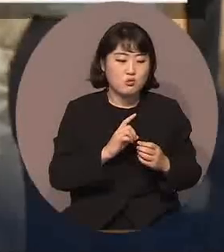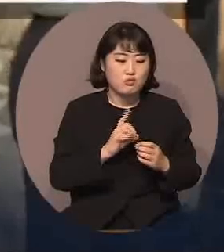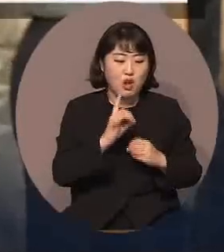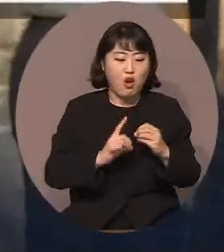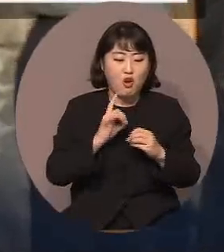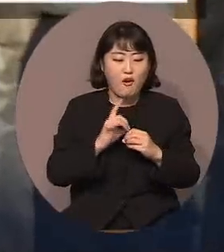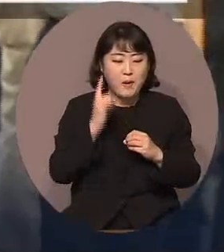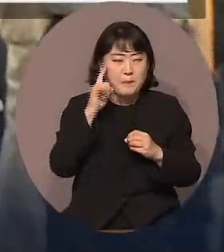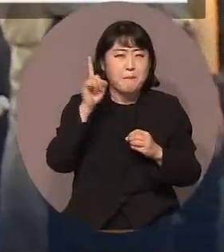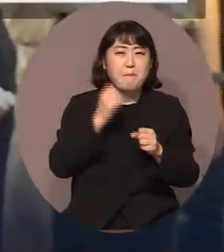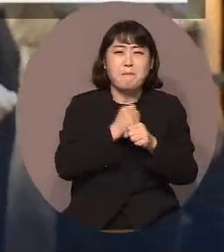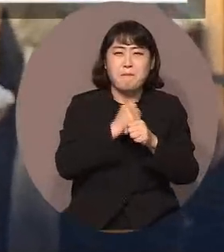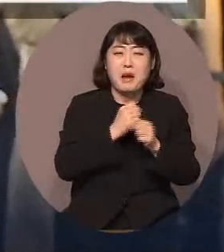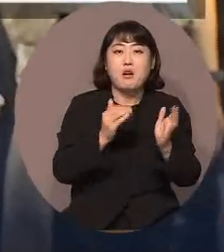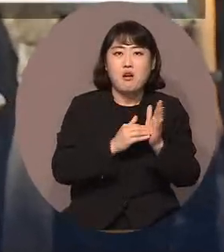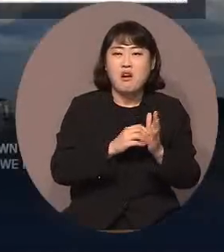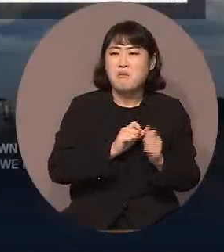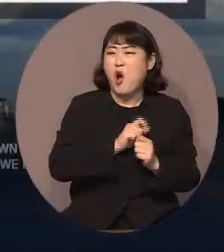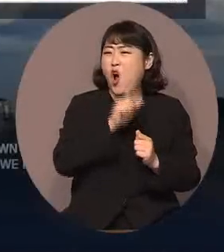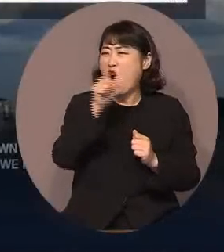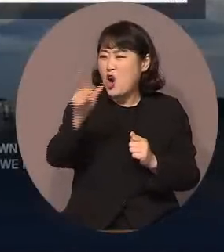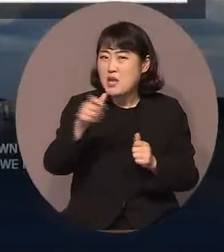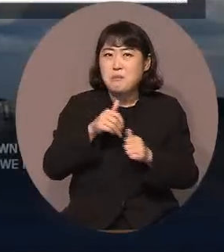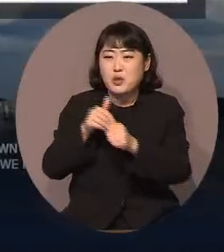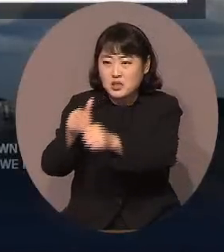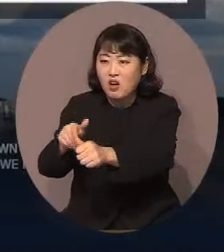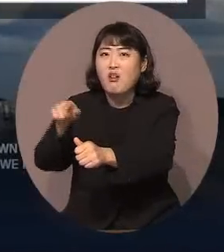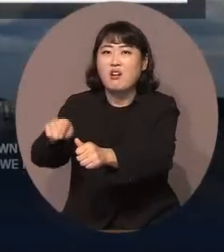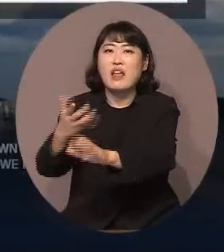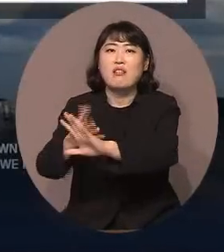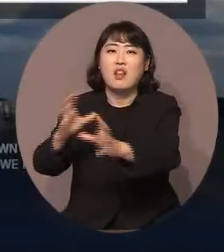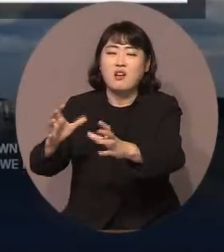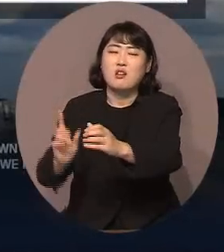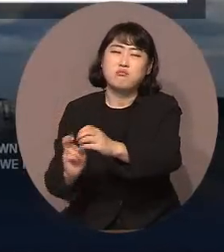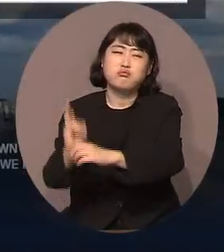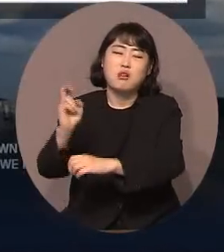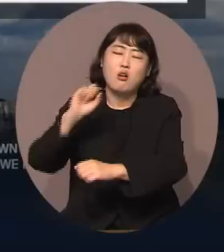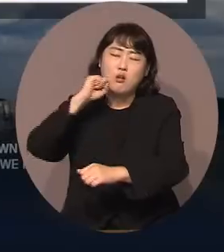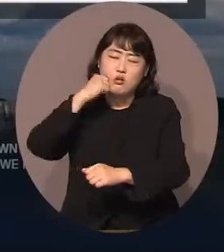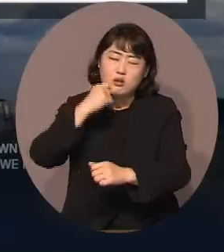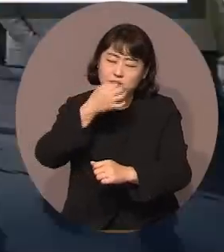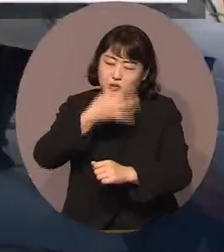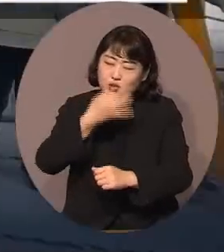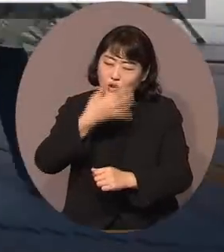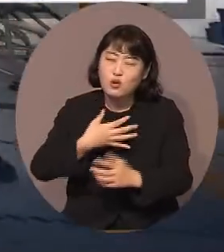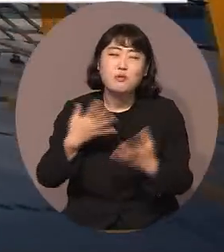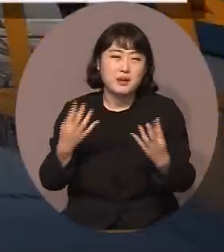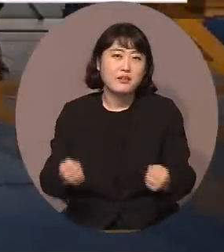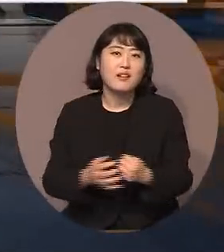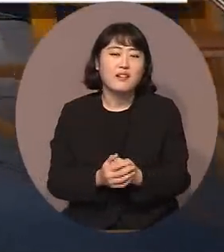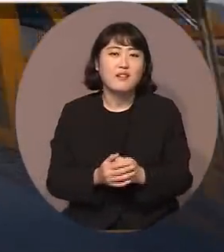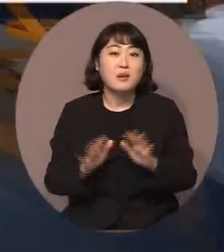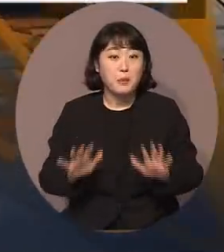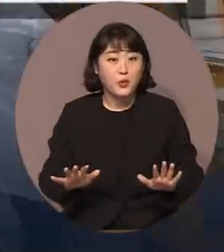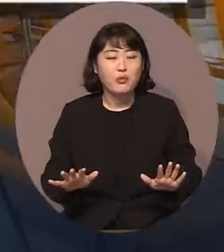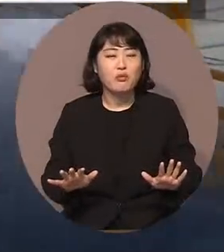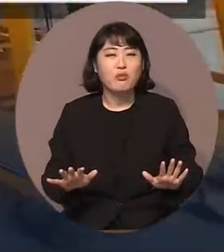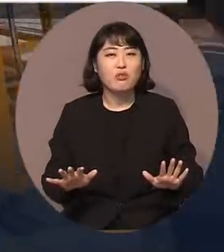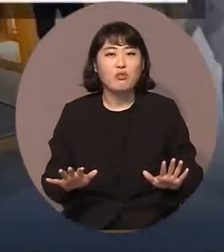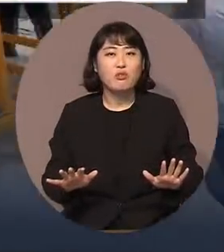긴 여정을 떠나서 현지에서 이제 발사 준비를 하고 어려움이 많았는데 이번에